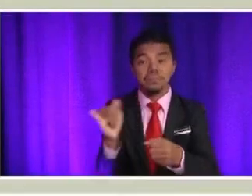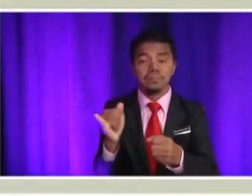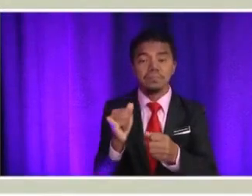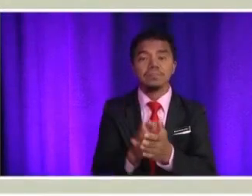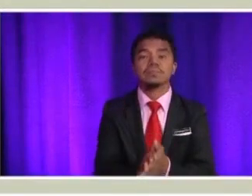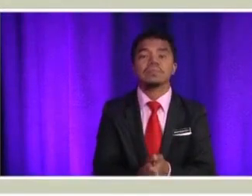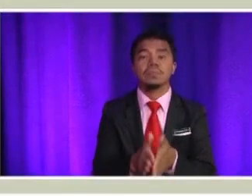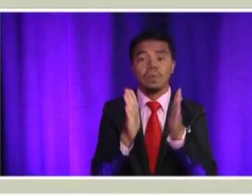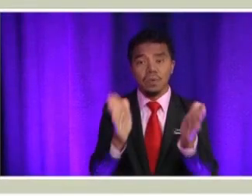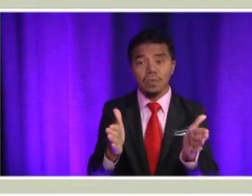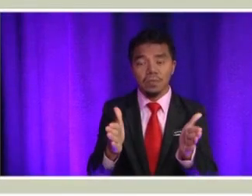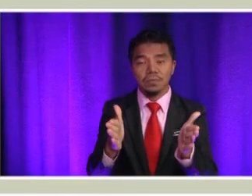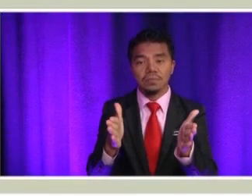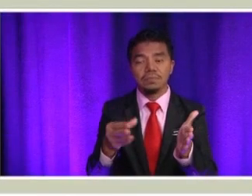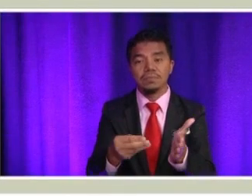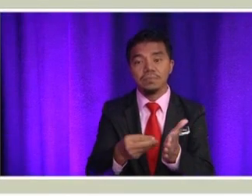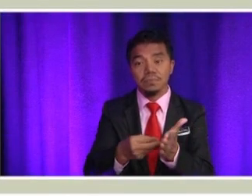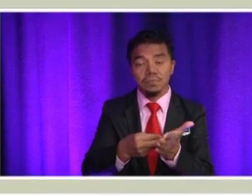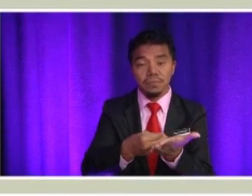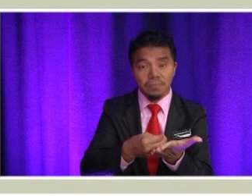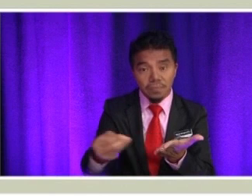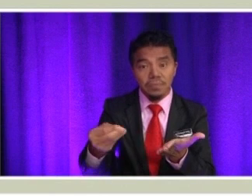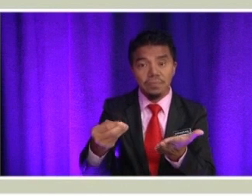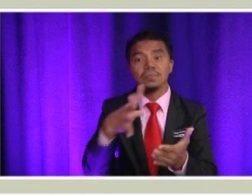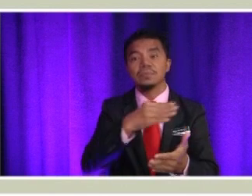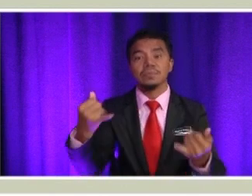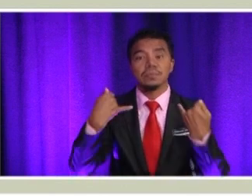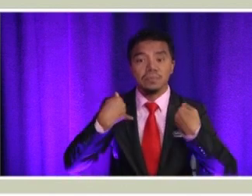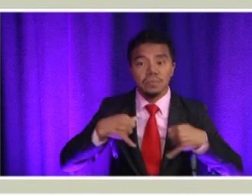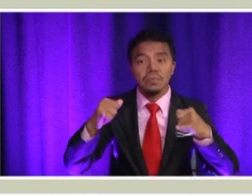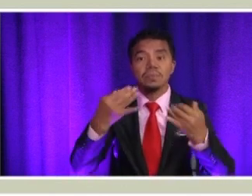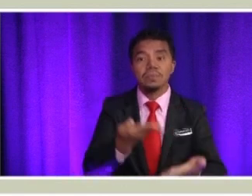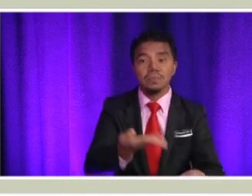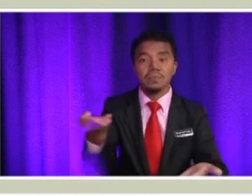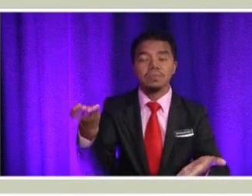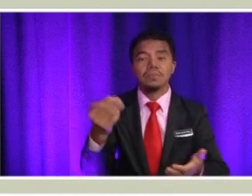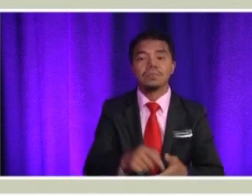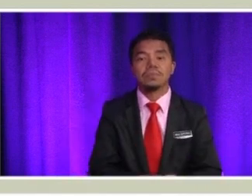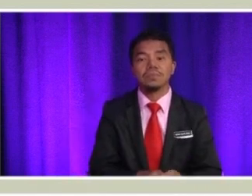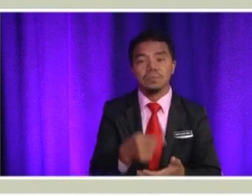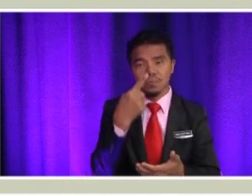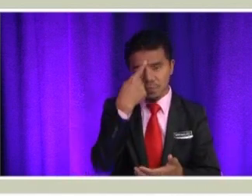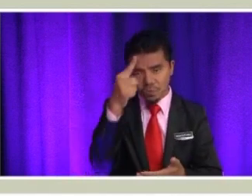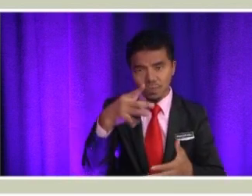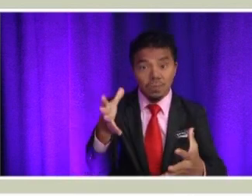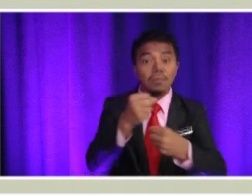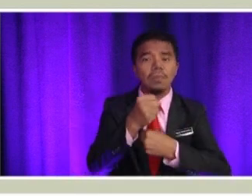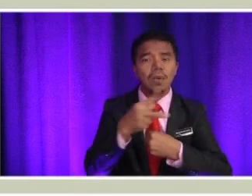menjual dan membeli barang. Dan matlamat mereka adalah untuk mendapatkan keuntungan. Itulah